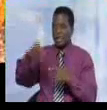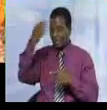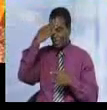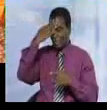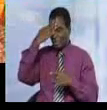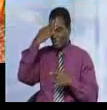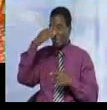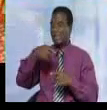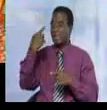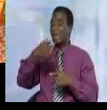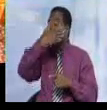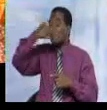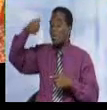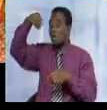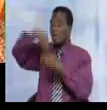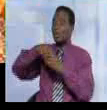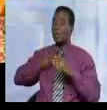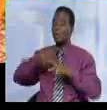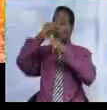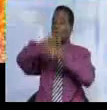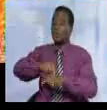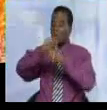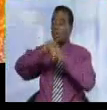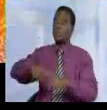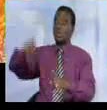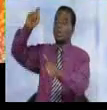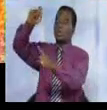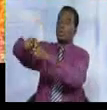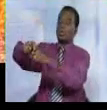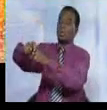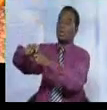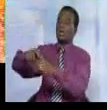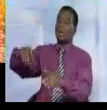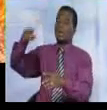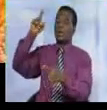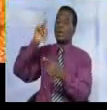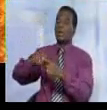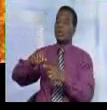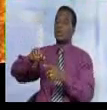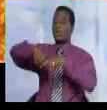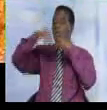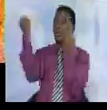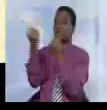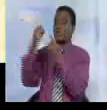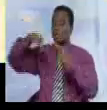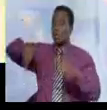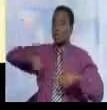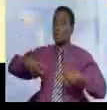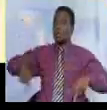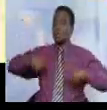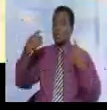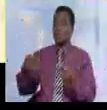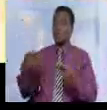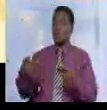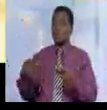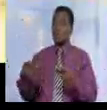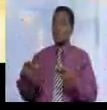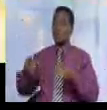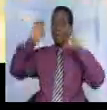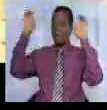y a de meilleur dans notre tradition pour l'adapter et l'appliquer aux situations que nous vivons. Désormais,